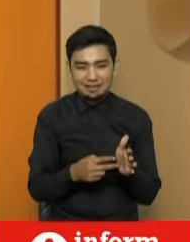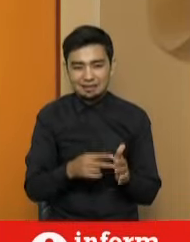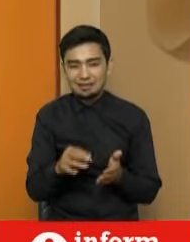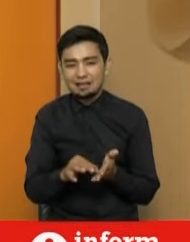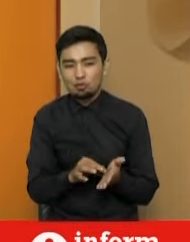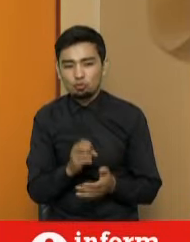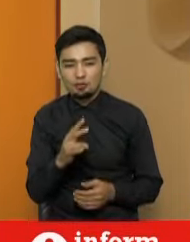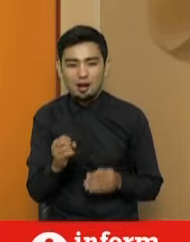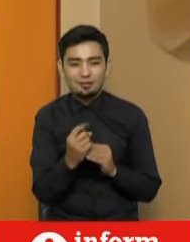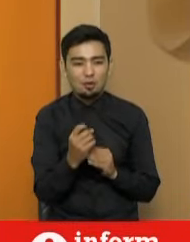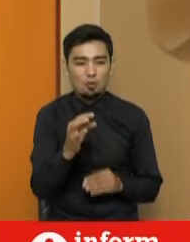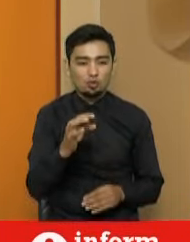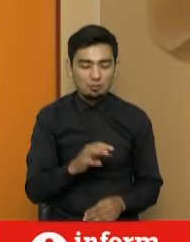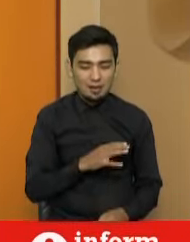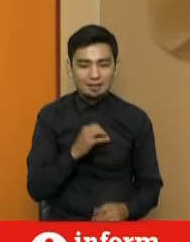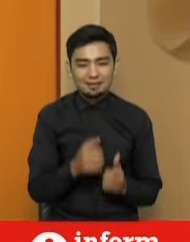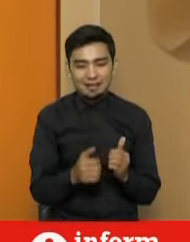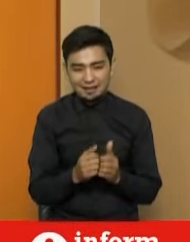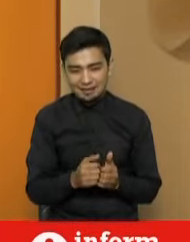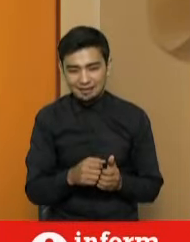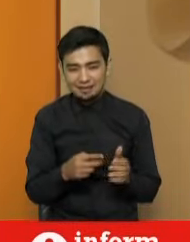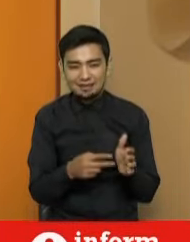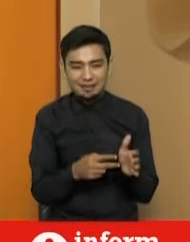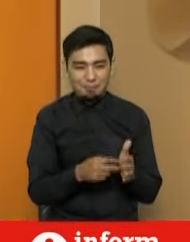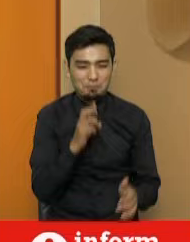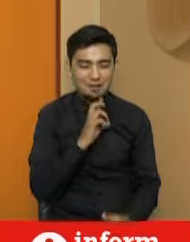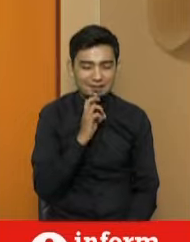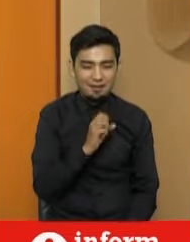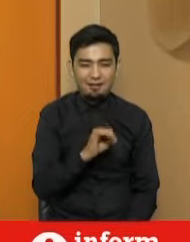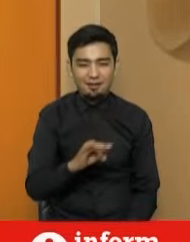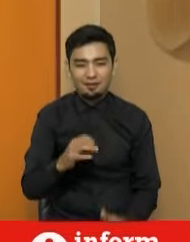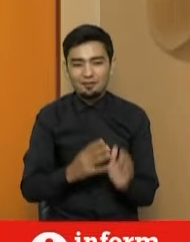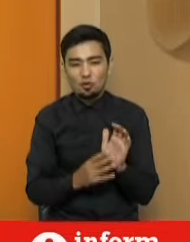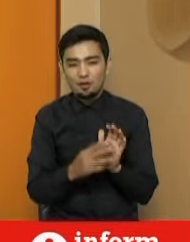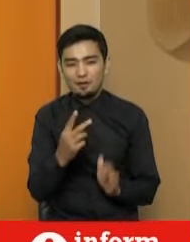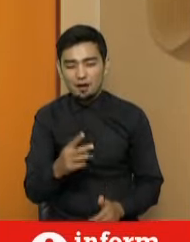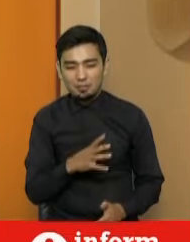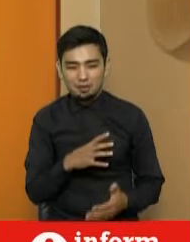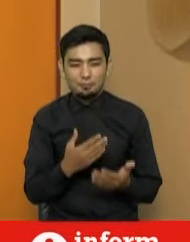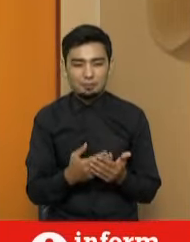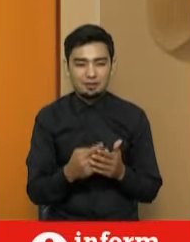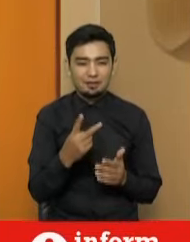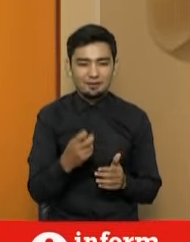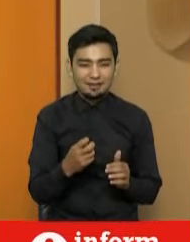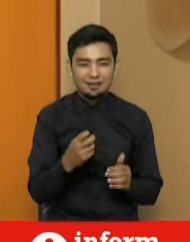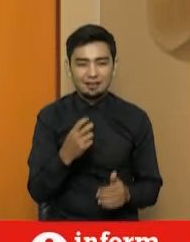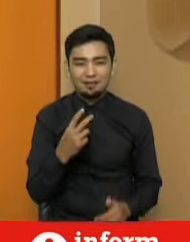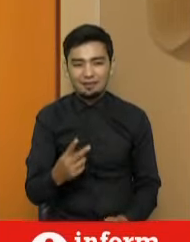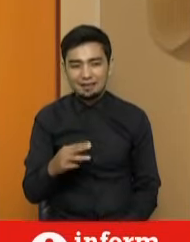на 11%. Средняя розничная стоимость бензина марки АИ-92 составила 202 тенге за